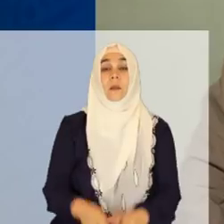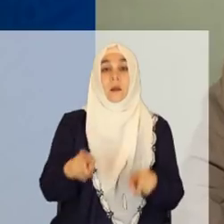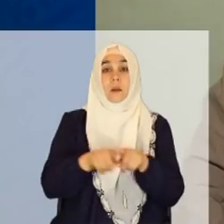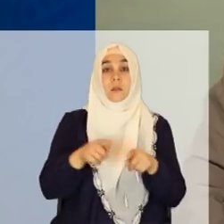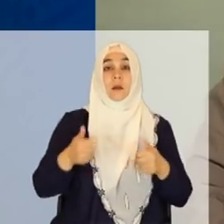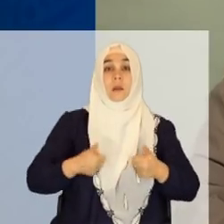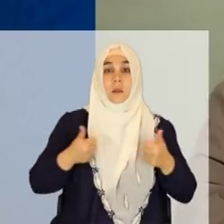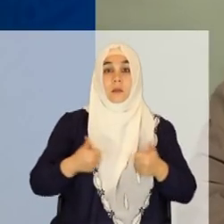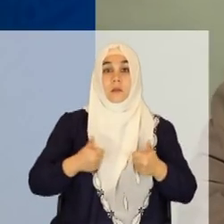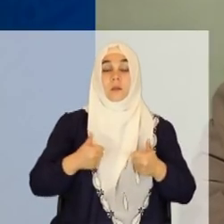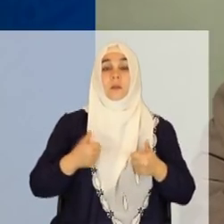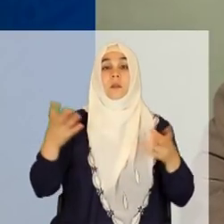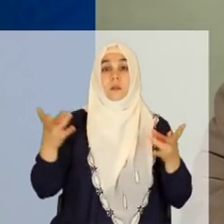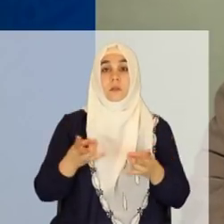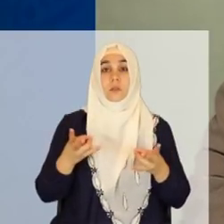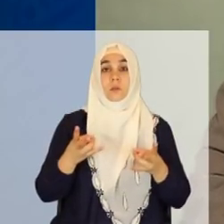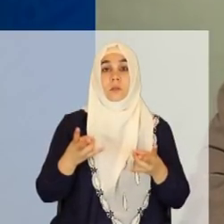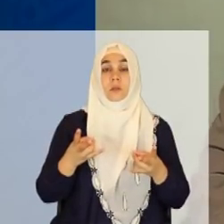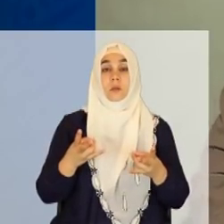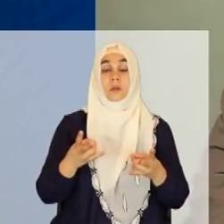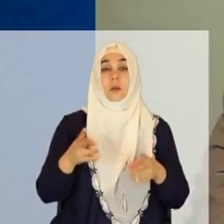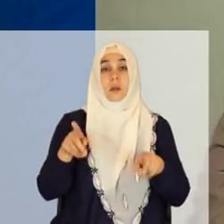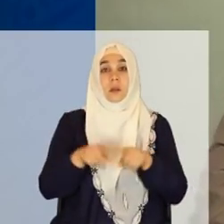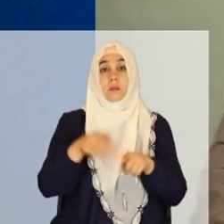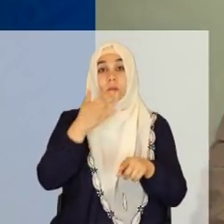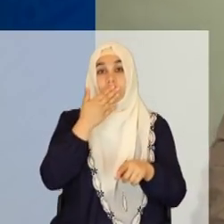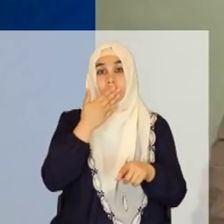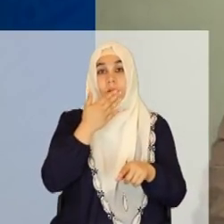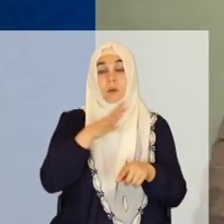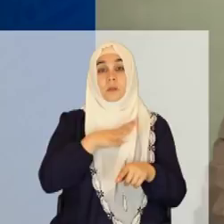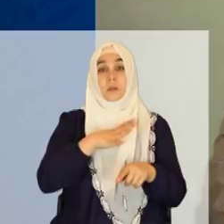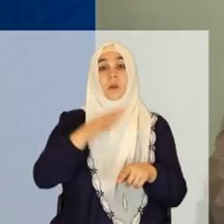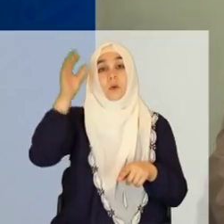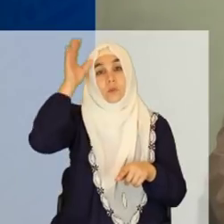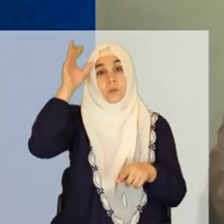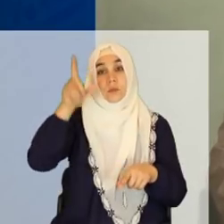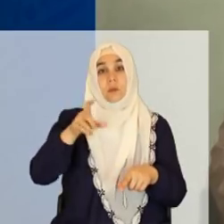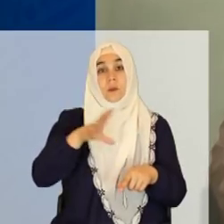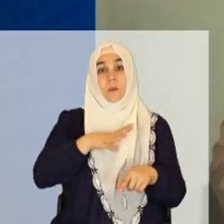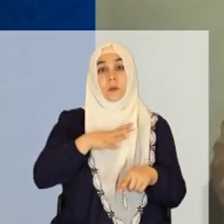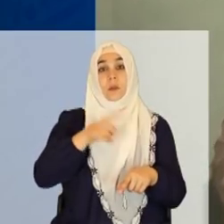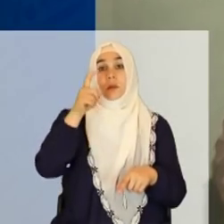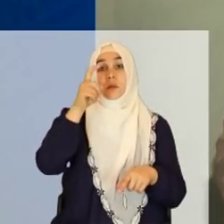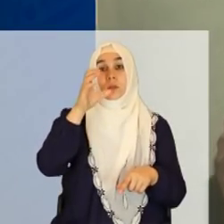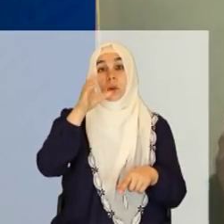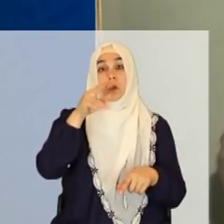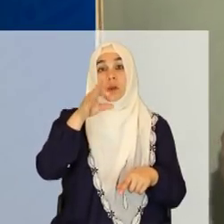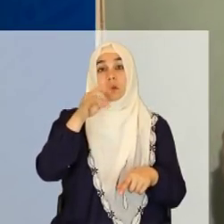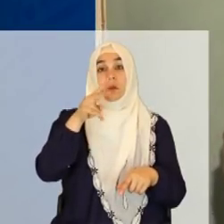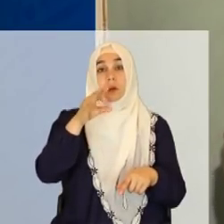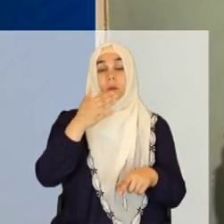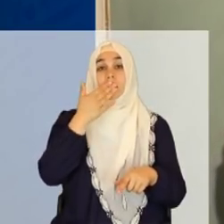shuni harakatida bo'lishimiz kerak. Bu ro'zani mashoyixlar solihlar ro'zasi